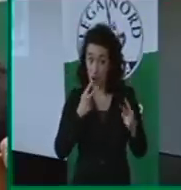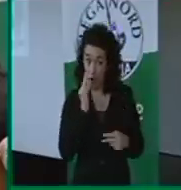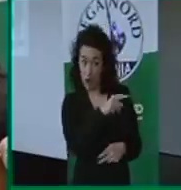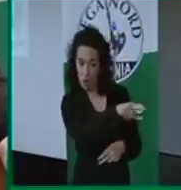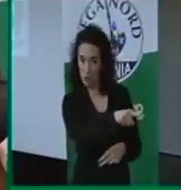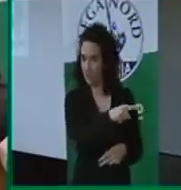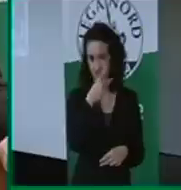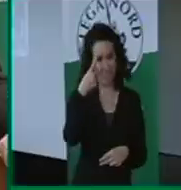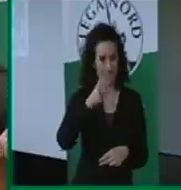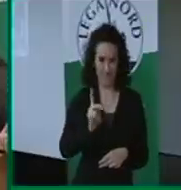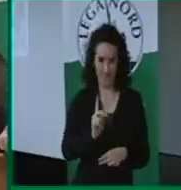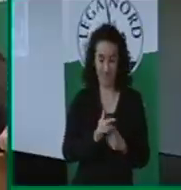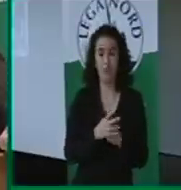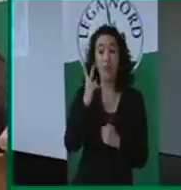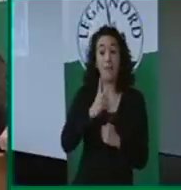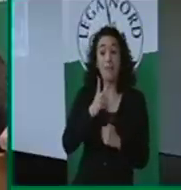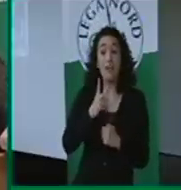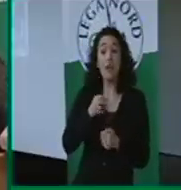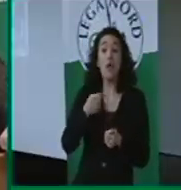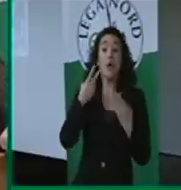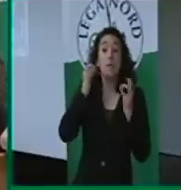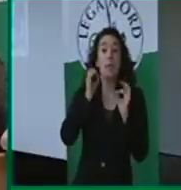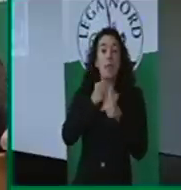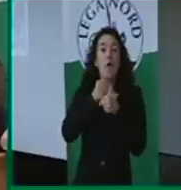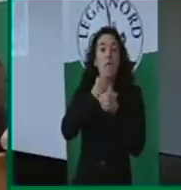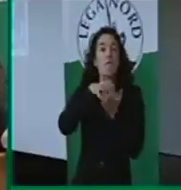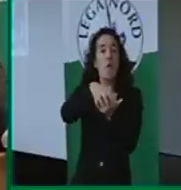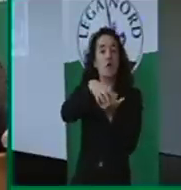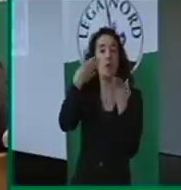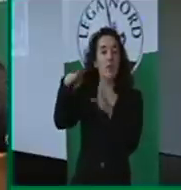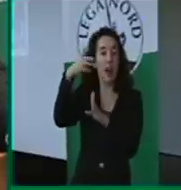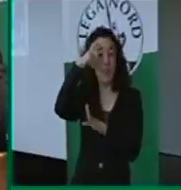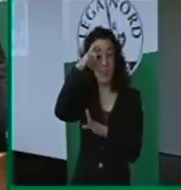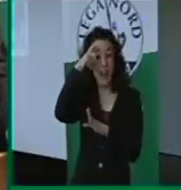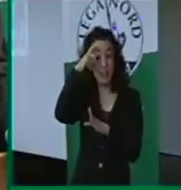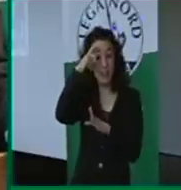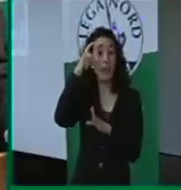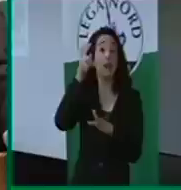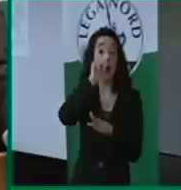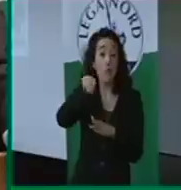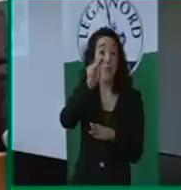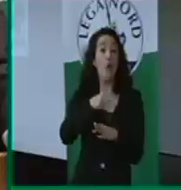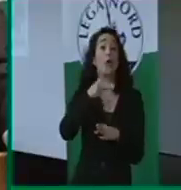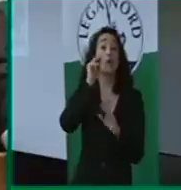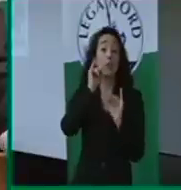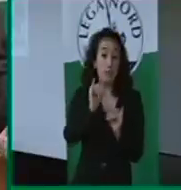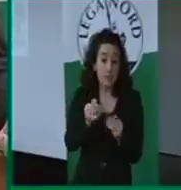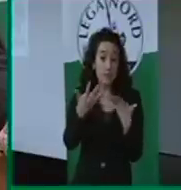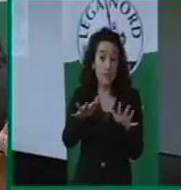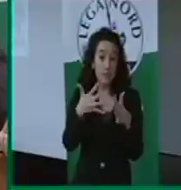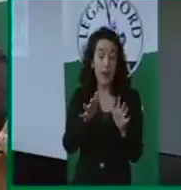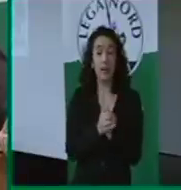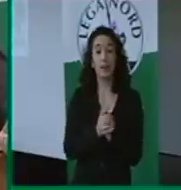votazione perché alla fine sono tutte cose votate Ste infamie Eh beh Quando c'è stata la votazione per il Fiscal